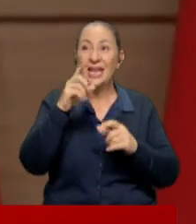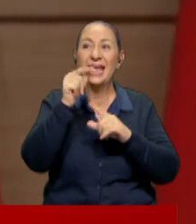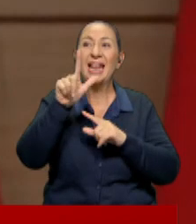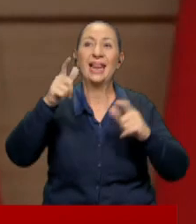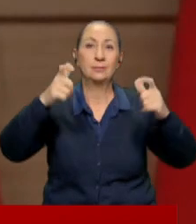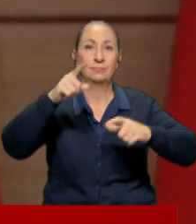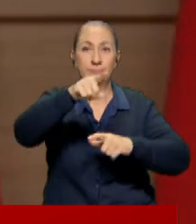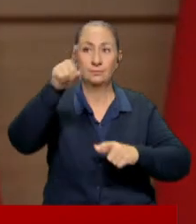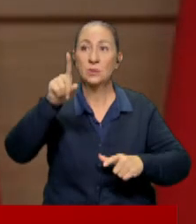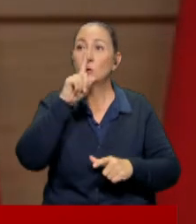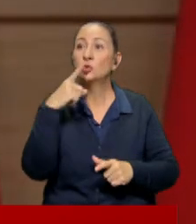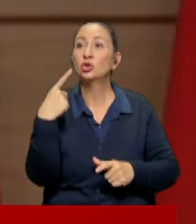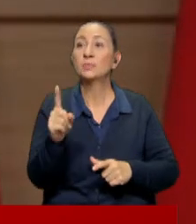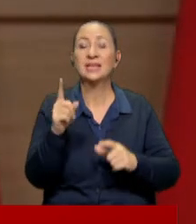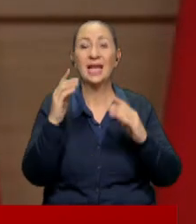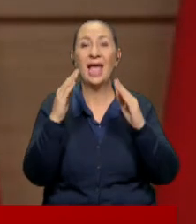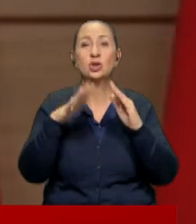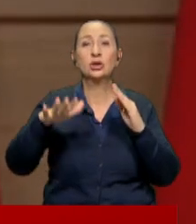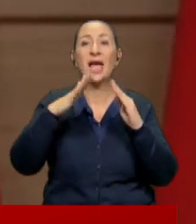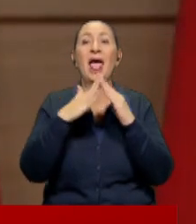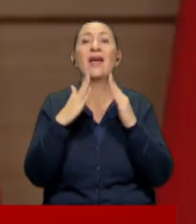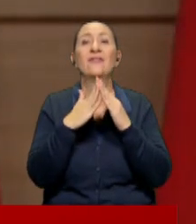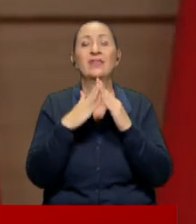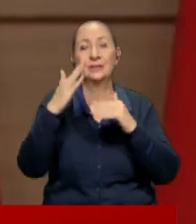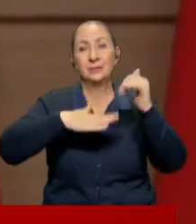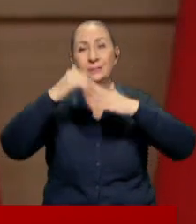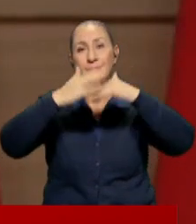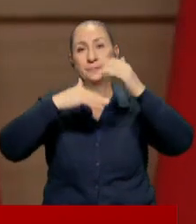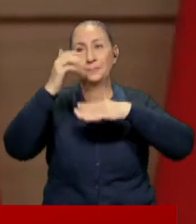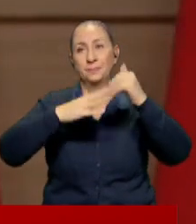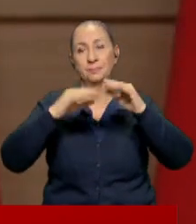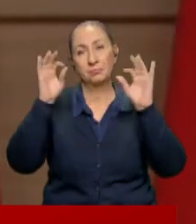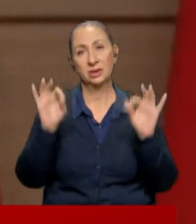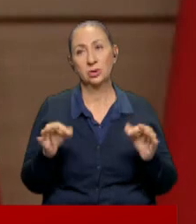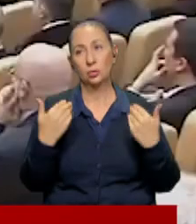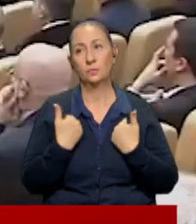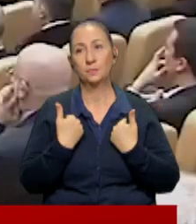vilayetinde 100 bin sosyal konutunda inşa sürecini